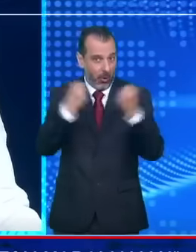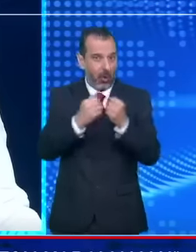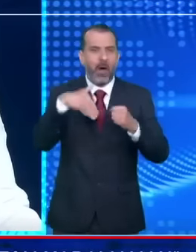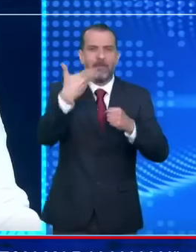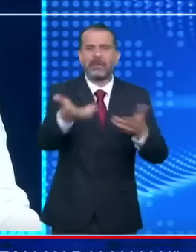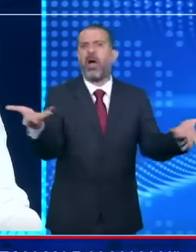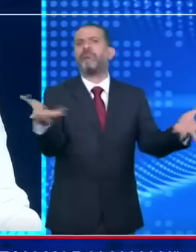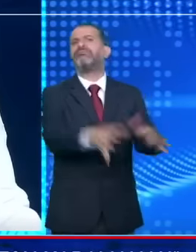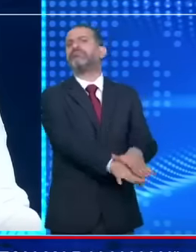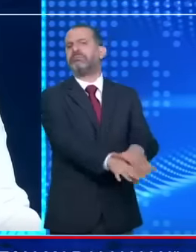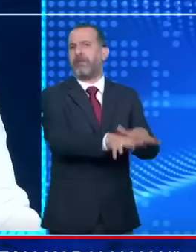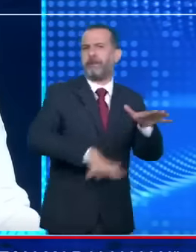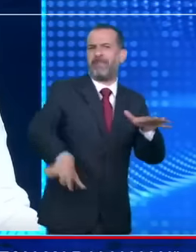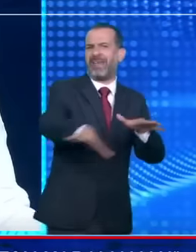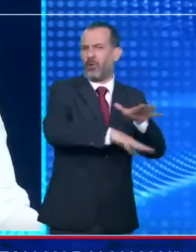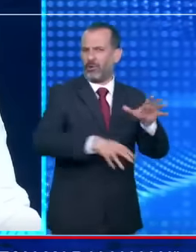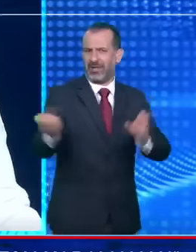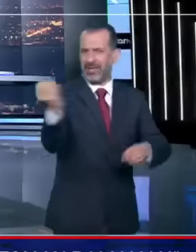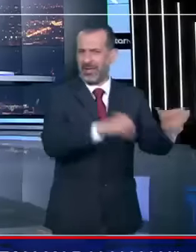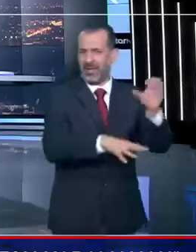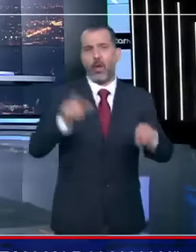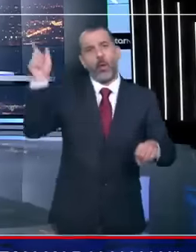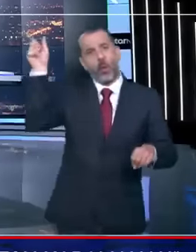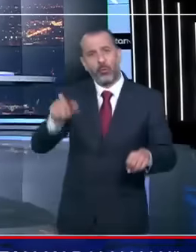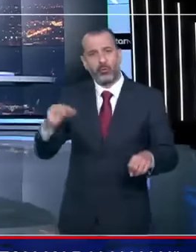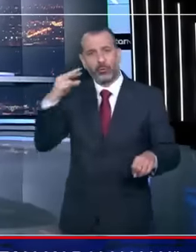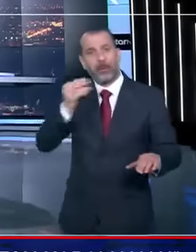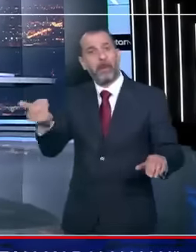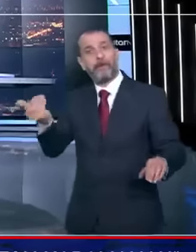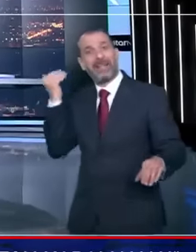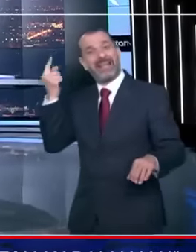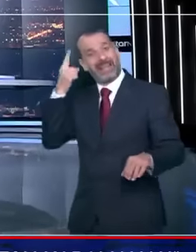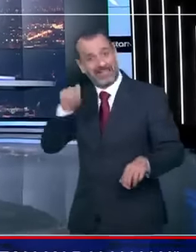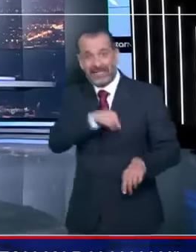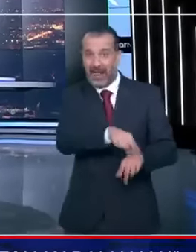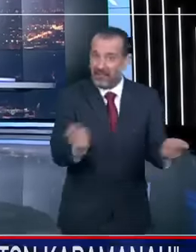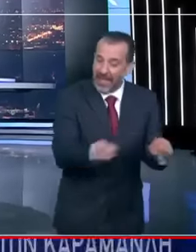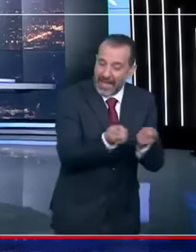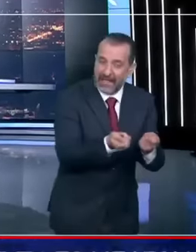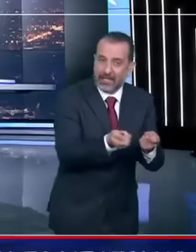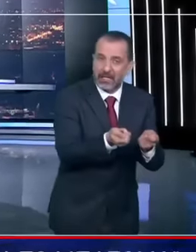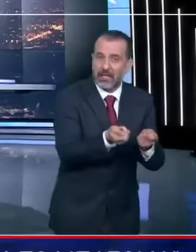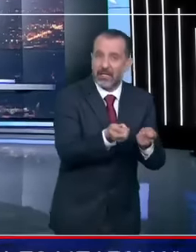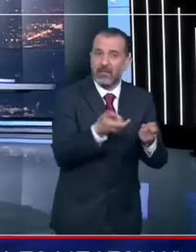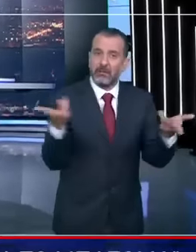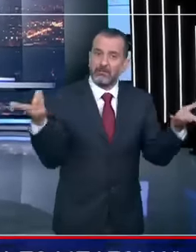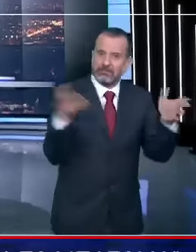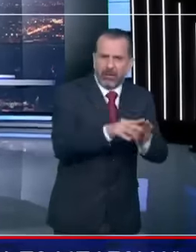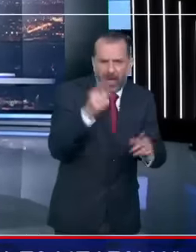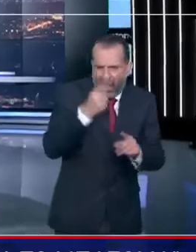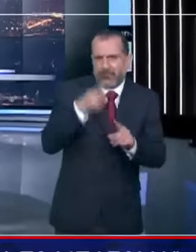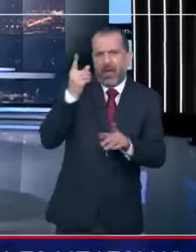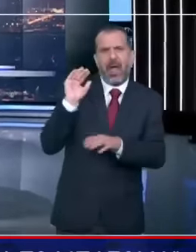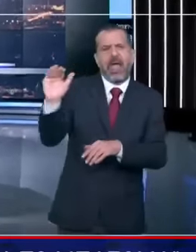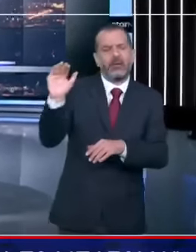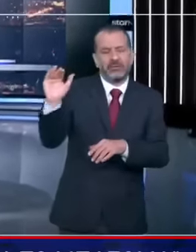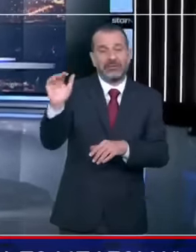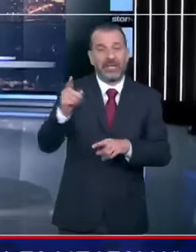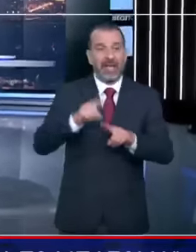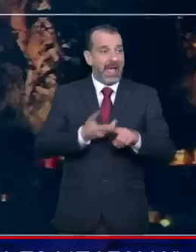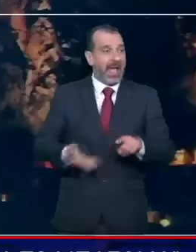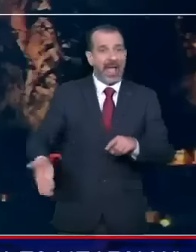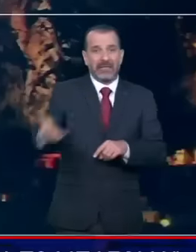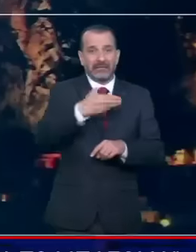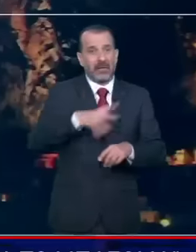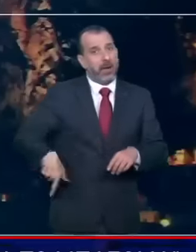μια απλή ερώτηση. Γνώριζε ο Πρωθυπουργός της χώρας για το μπάζωμα πριν ο Έλληνας φορολογούμενος